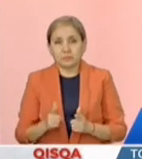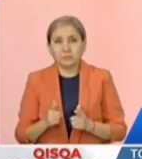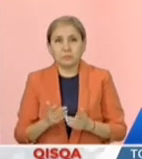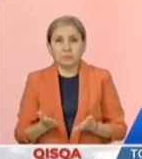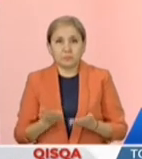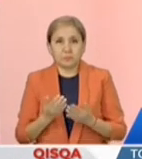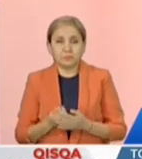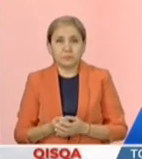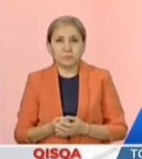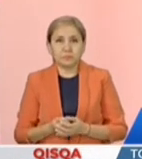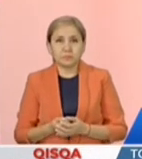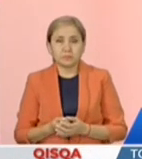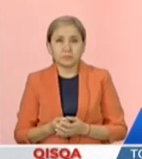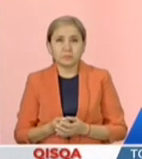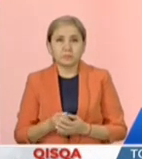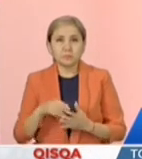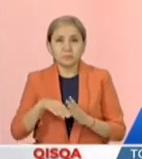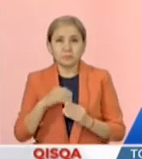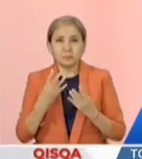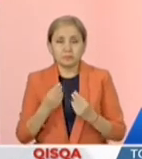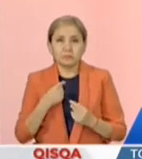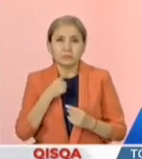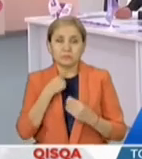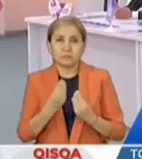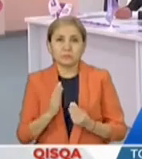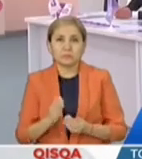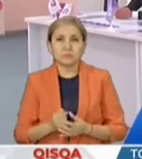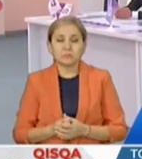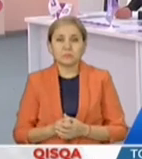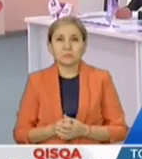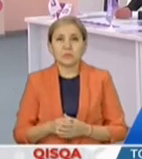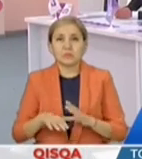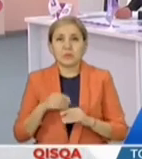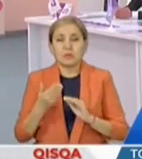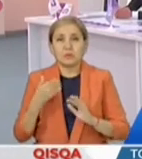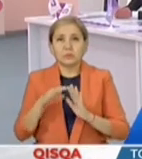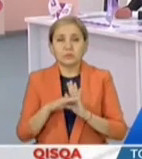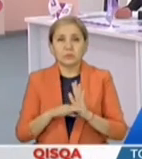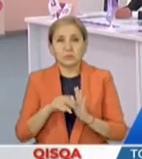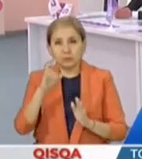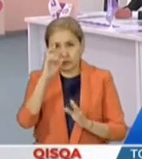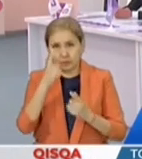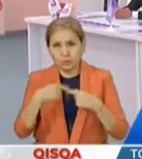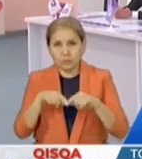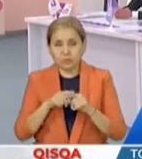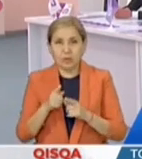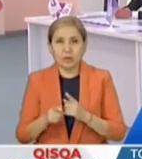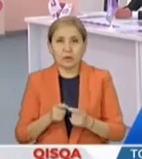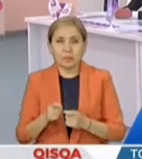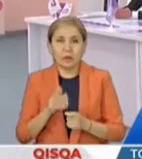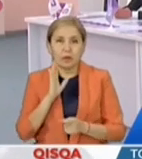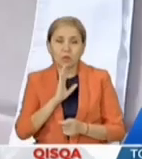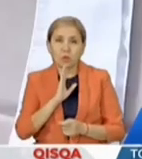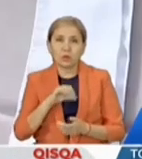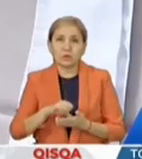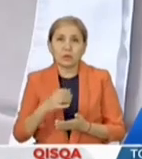qo'llab-quvvatlayman. Saylov kuni munosib nomzodga ovoz beraman. Shuningdek, saylovoldi dasturida davlat organlari rahbarlik lavozimlarida ayollar